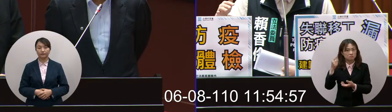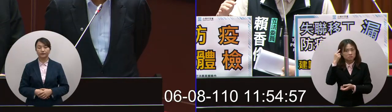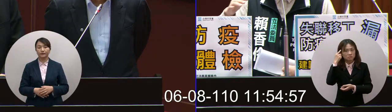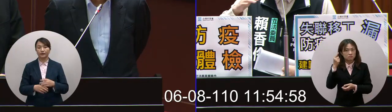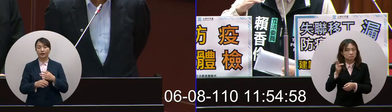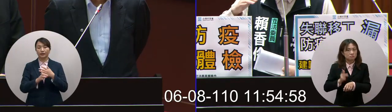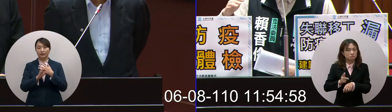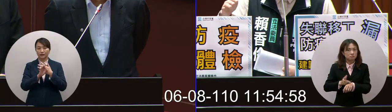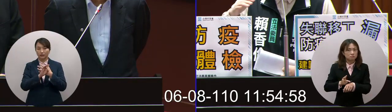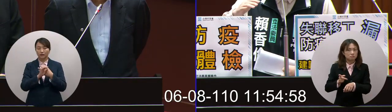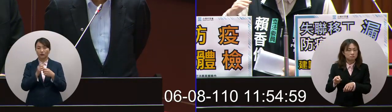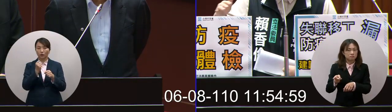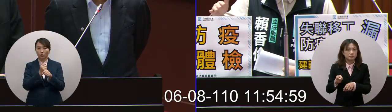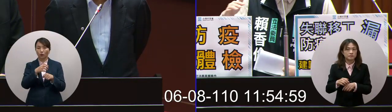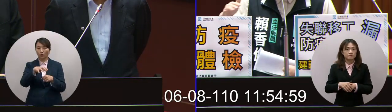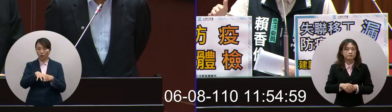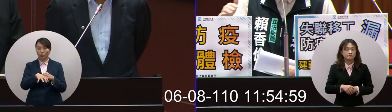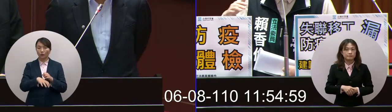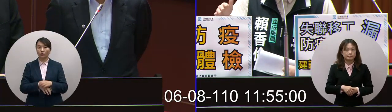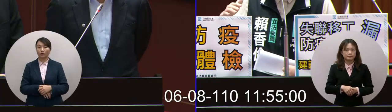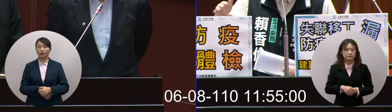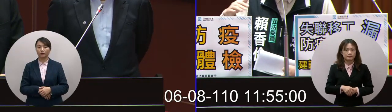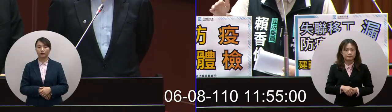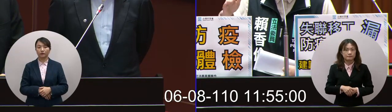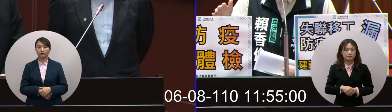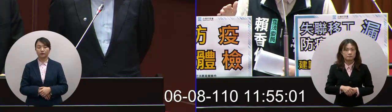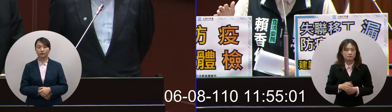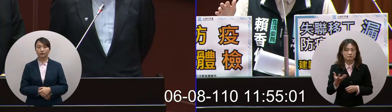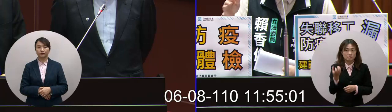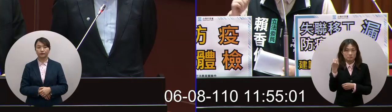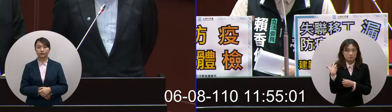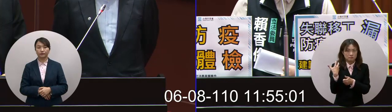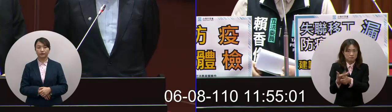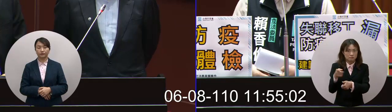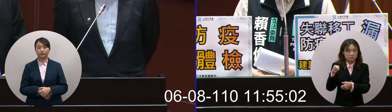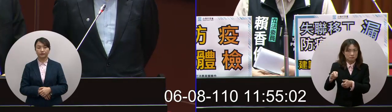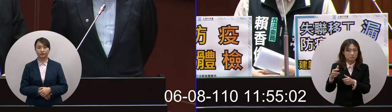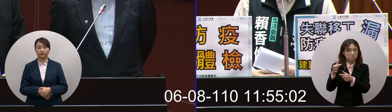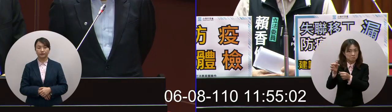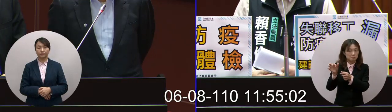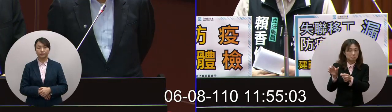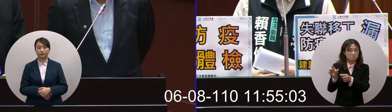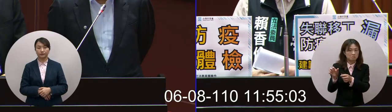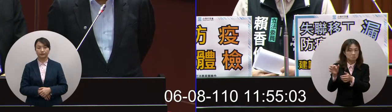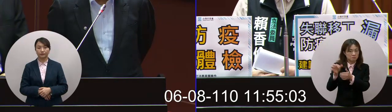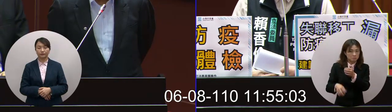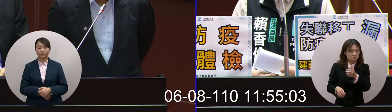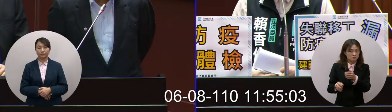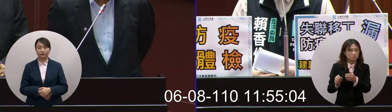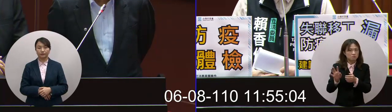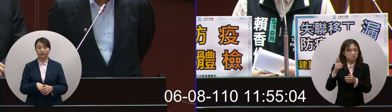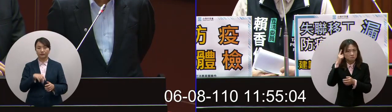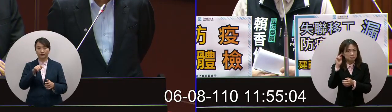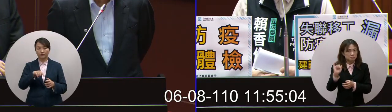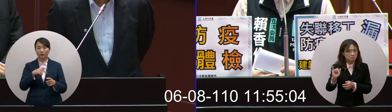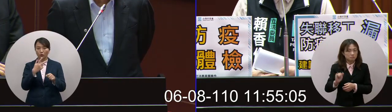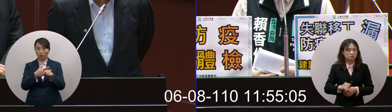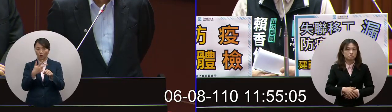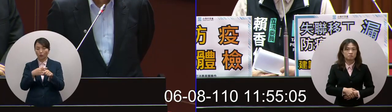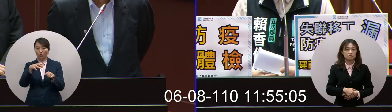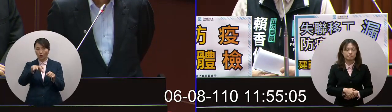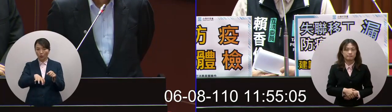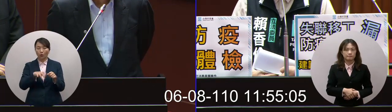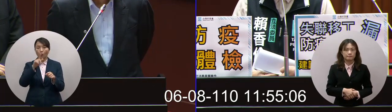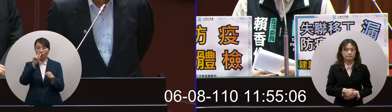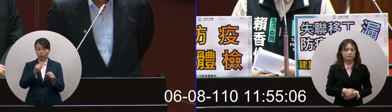这个 单位的平台， 或者是过这个所谓授权标准的比较有把握，是哪一个原因造成？ 这个技术平台比